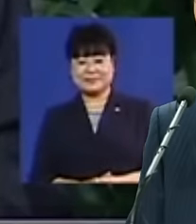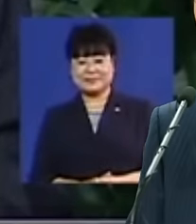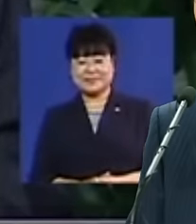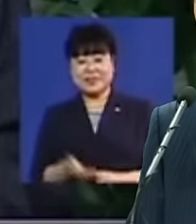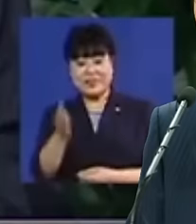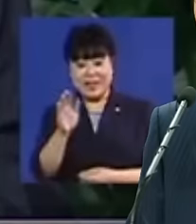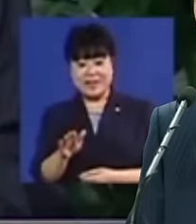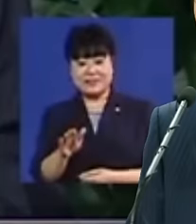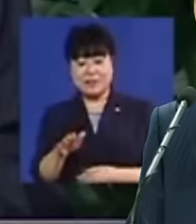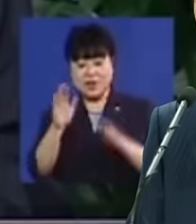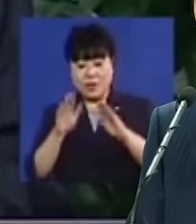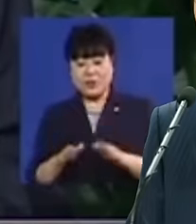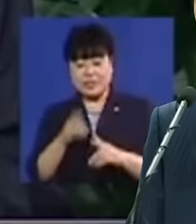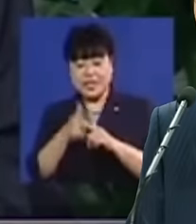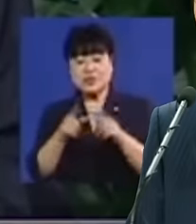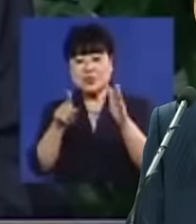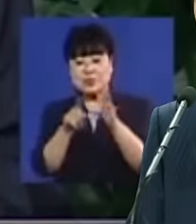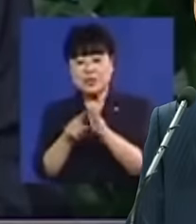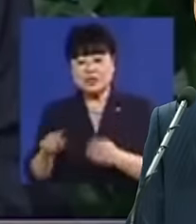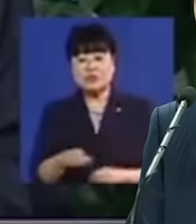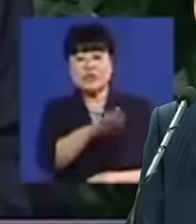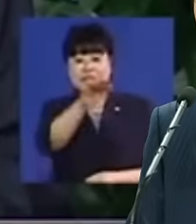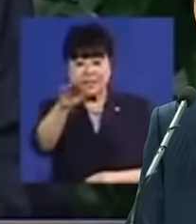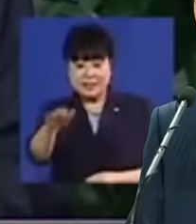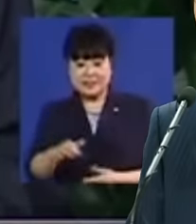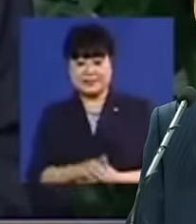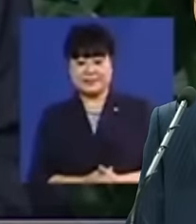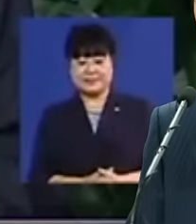그런데 오늘 우리 예수 믿는 우리들은